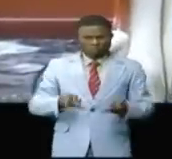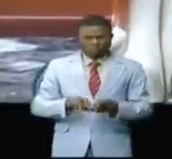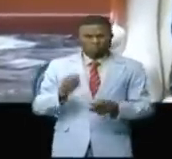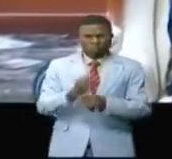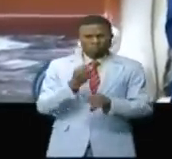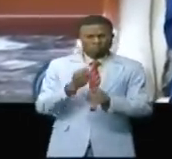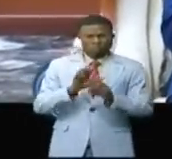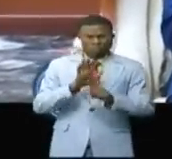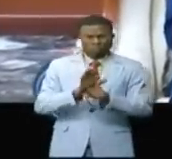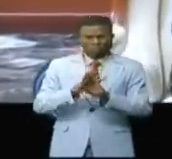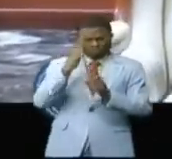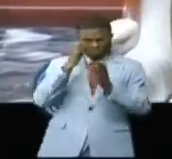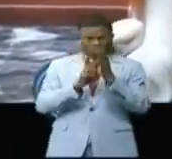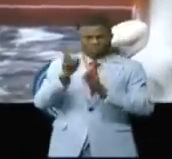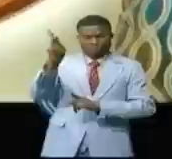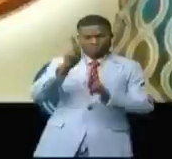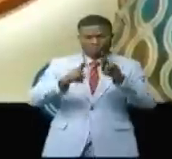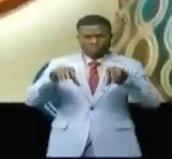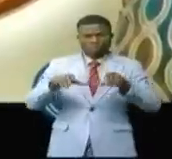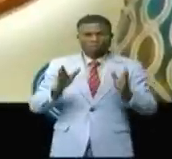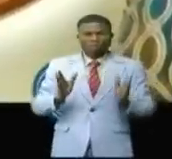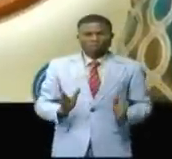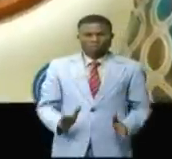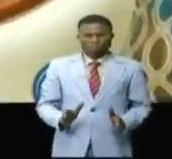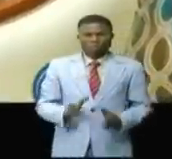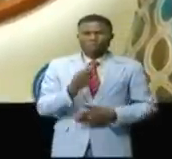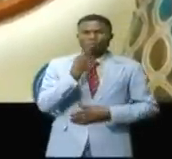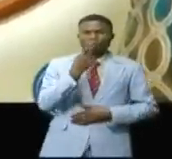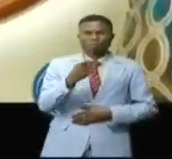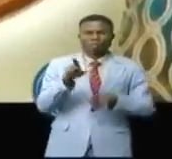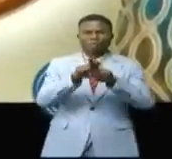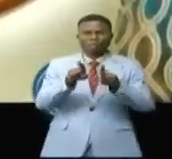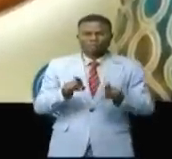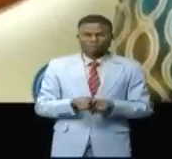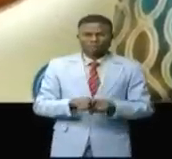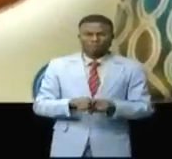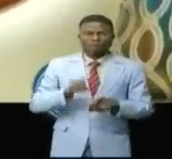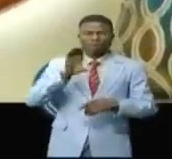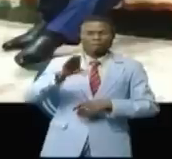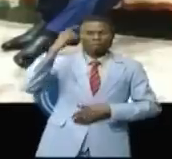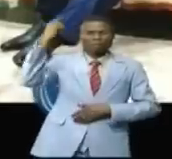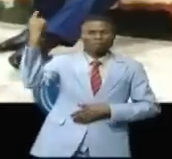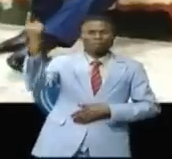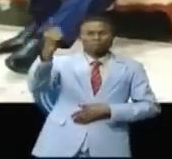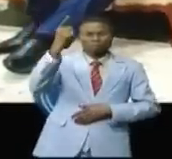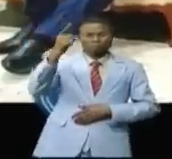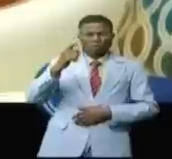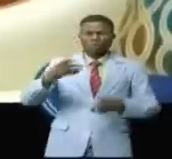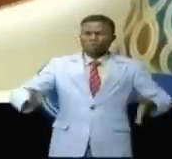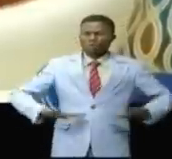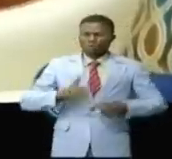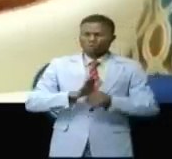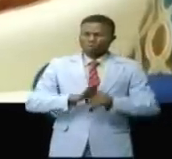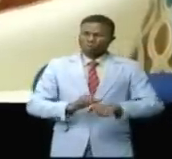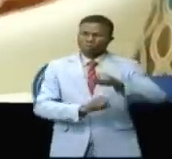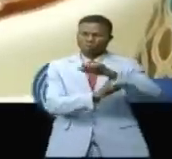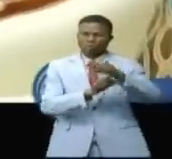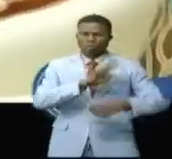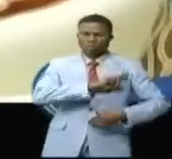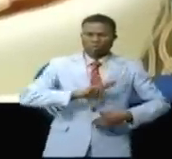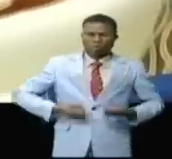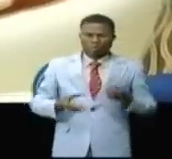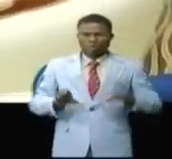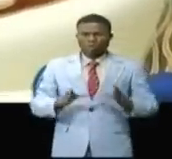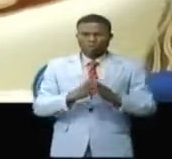pour la population congolaise il indique par ailleurs que la banque mondiale était heureuse d'accompagner la rdc pour son développement